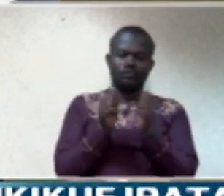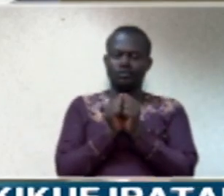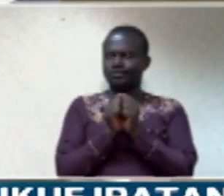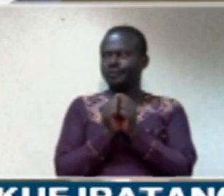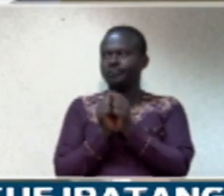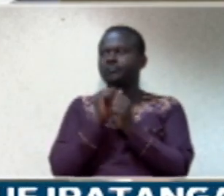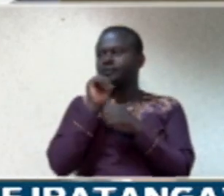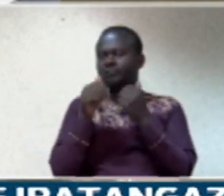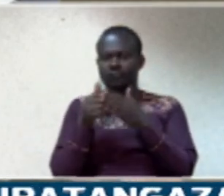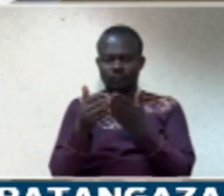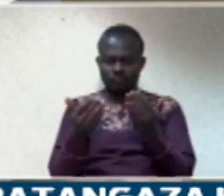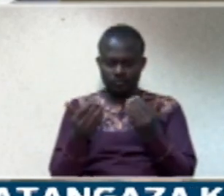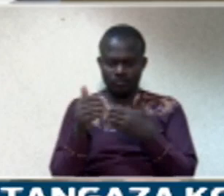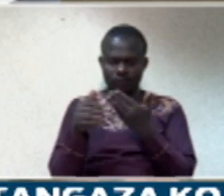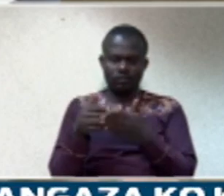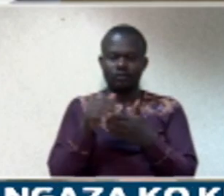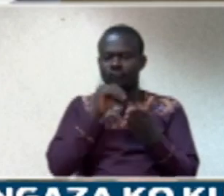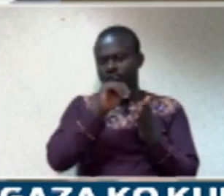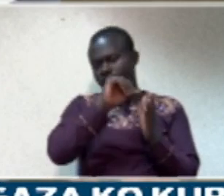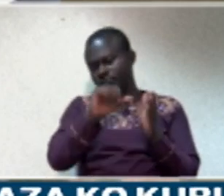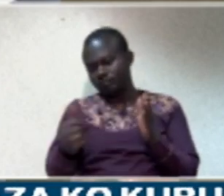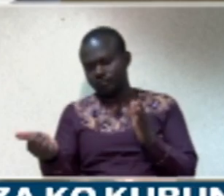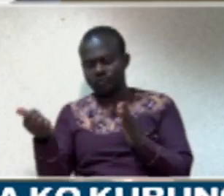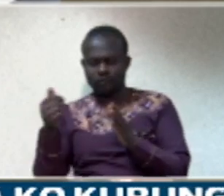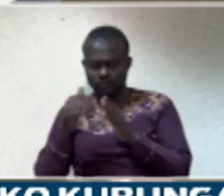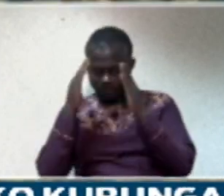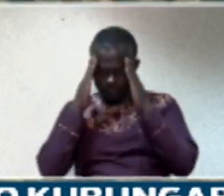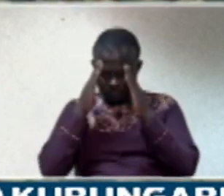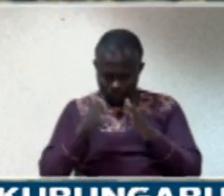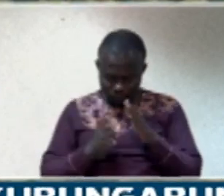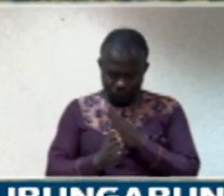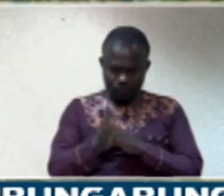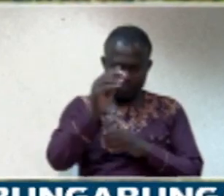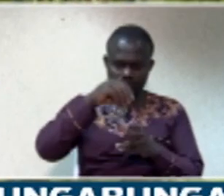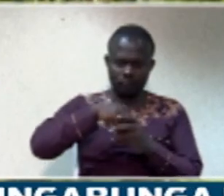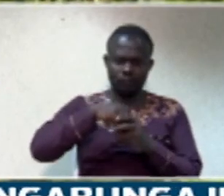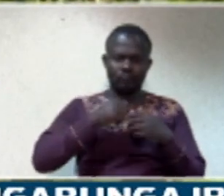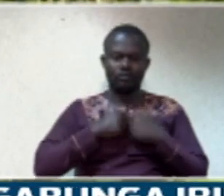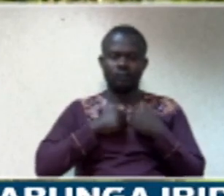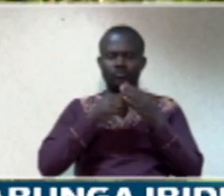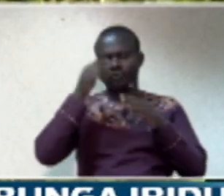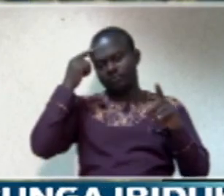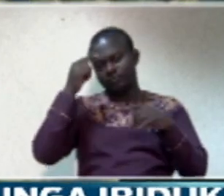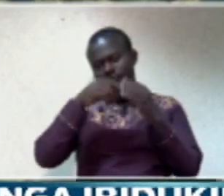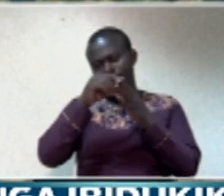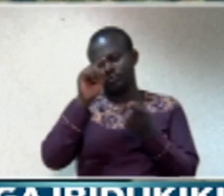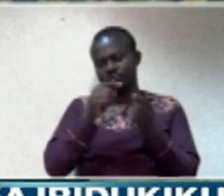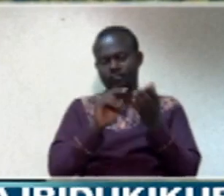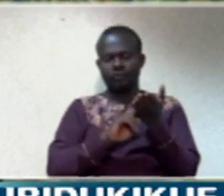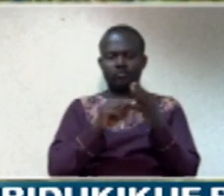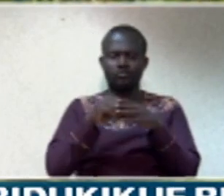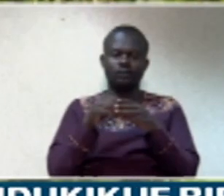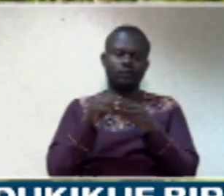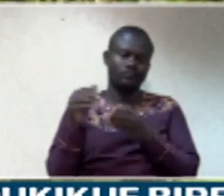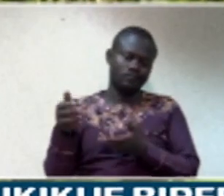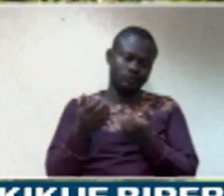nta yandi mahitamo dufite twese n'uwo murongo tugomba kujyamo Urwanda rwiye intego kwa rwagabanyije ikoreshwa ry'inkwi